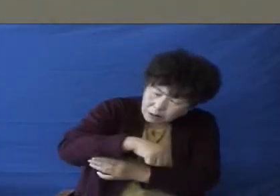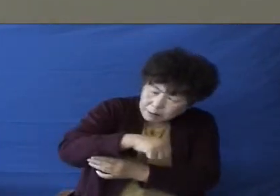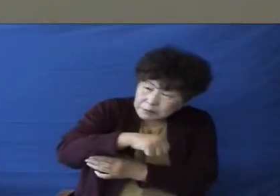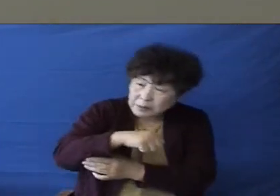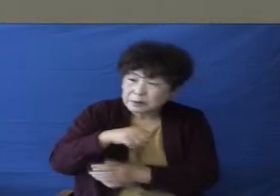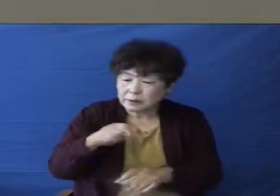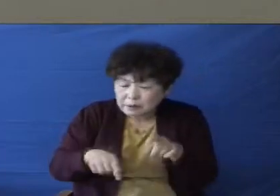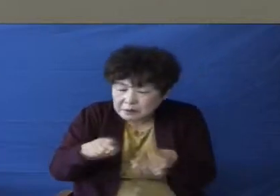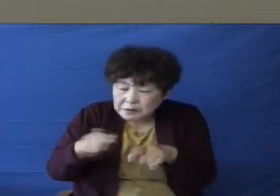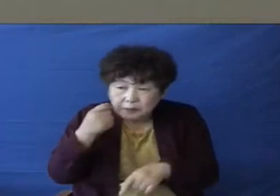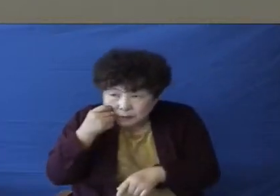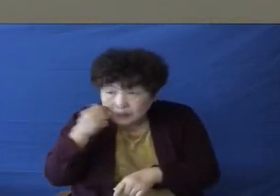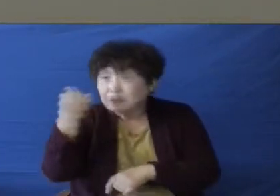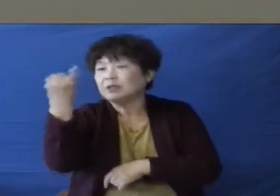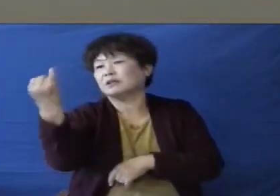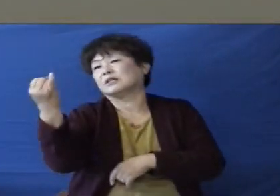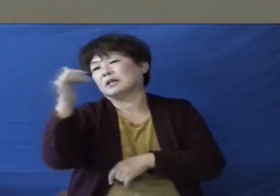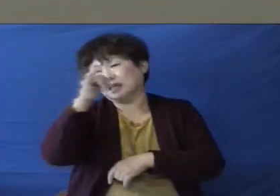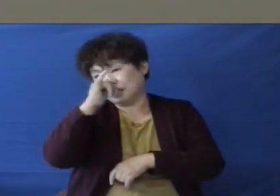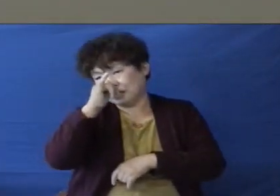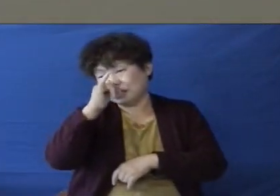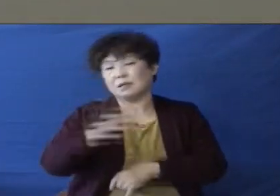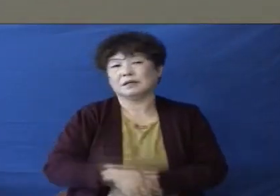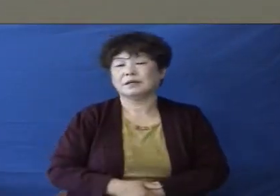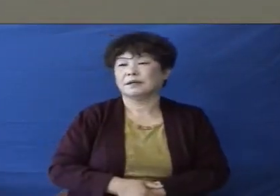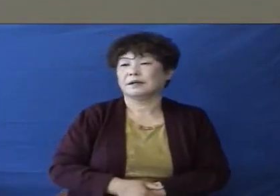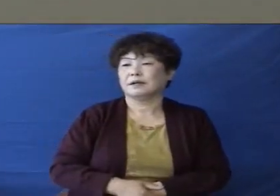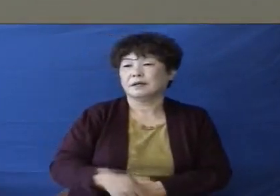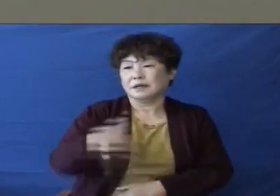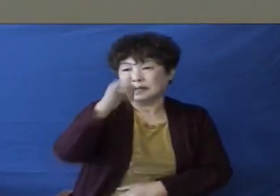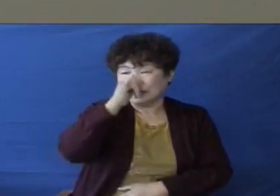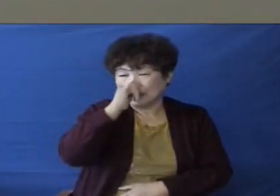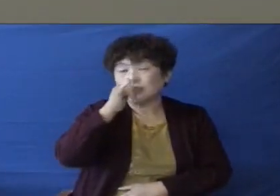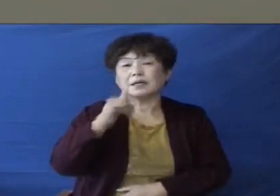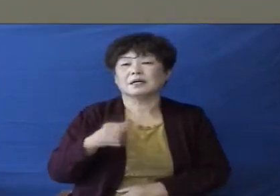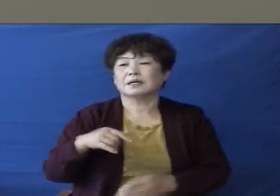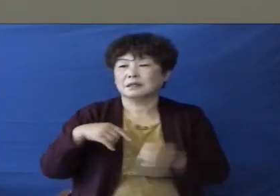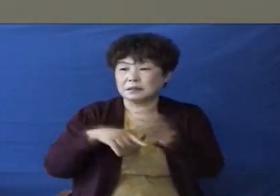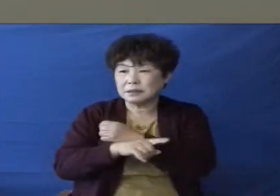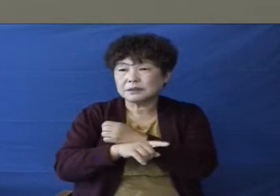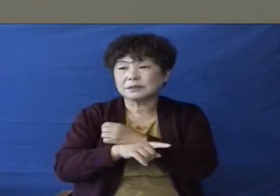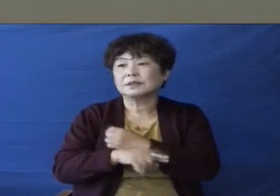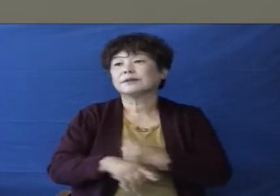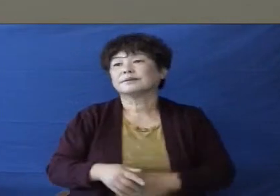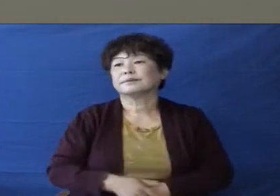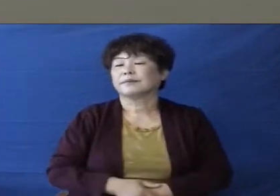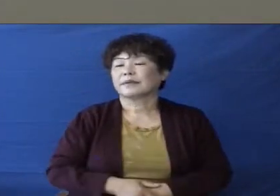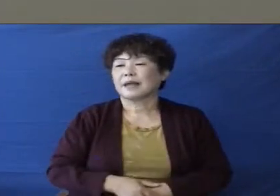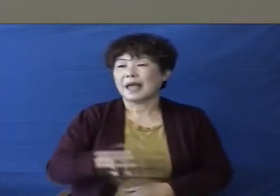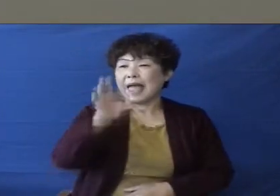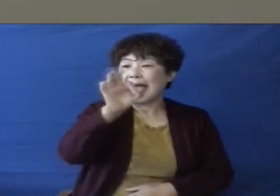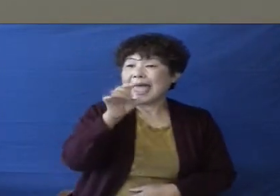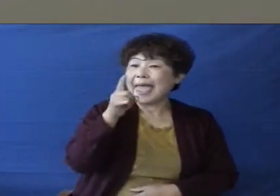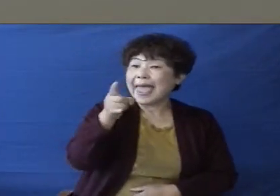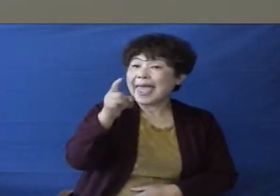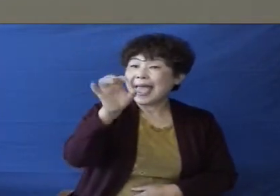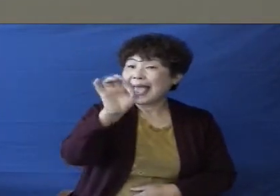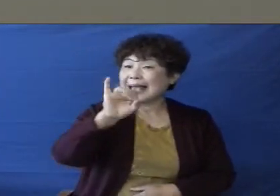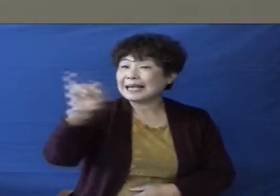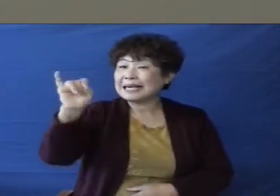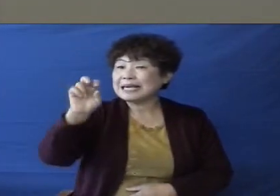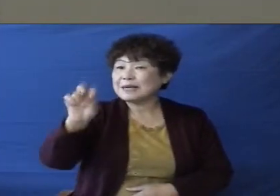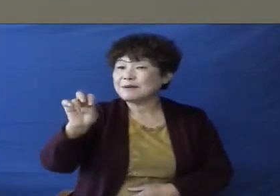떠라 는 원어 때문입니다 이 있더라 라고 하는 원하는 에이미 에이미 라고 하는 언어를